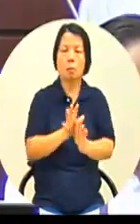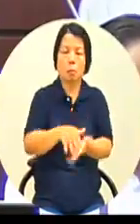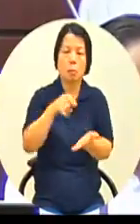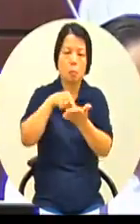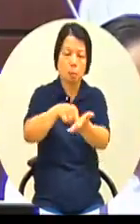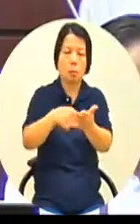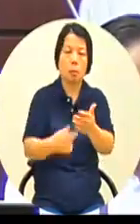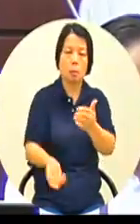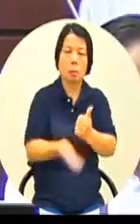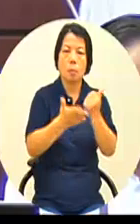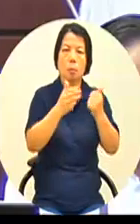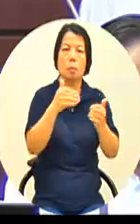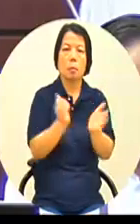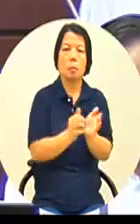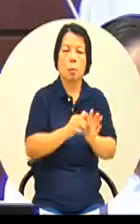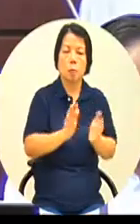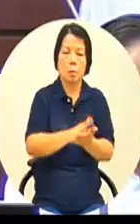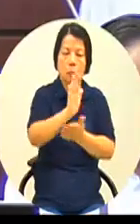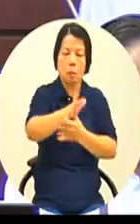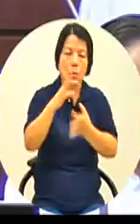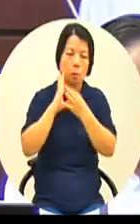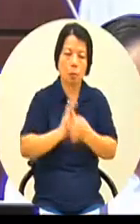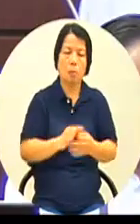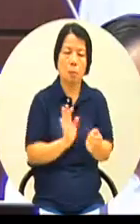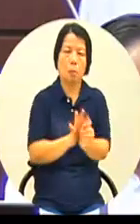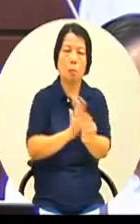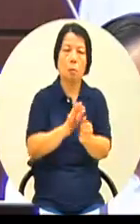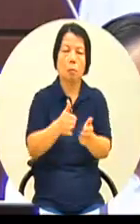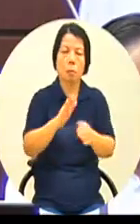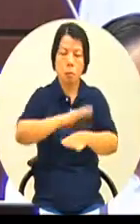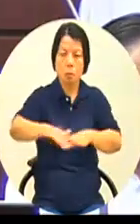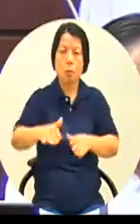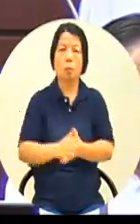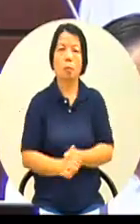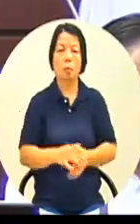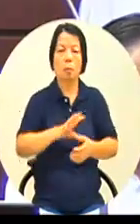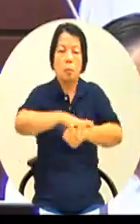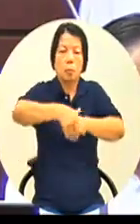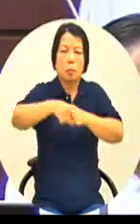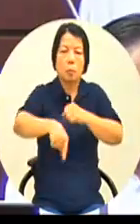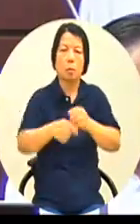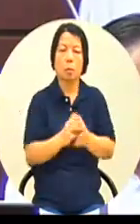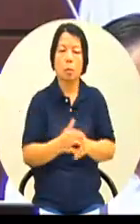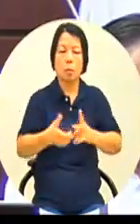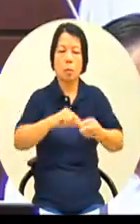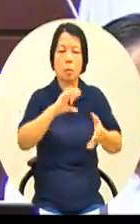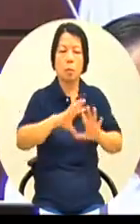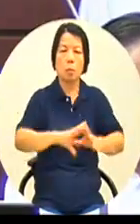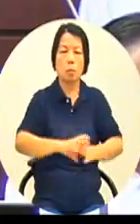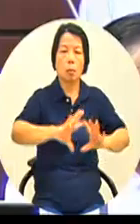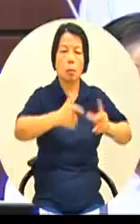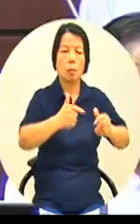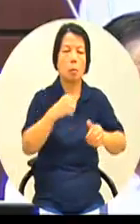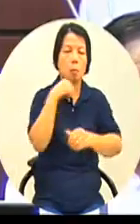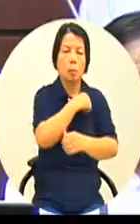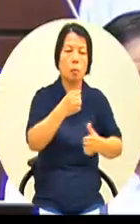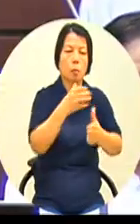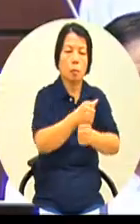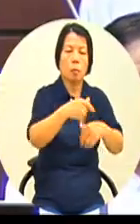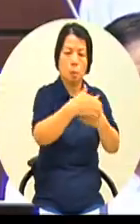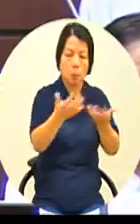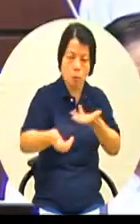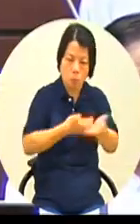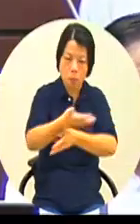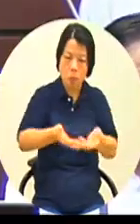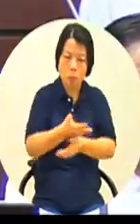续的这个部分，我们都还会继续再去协助、再去辅导，哈。包括我们也跟这个国财署等等都有很好的这些沟通，